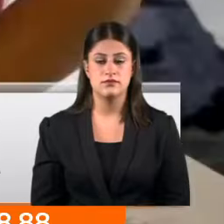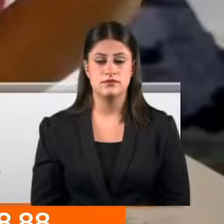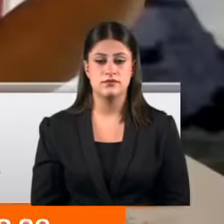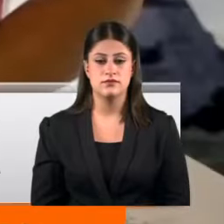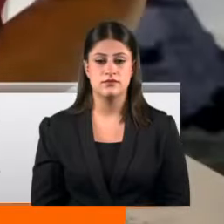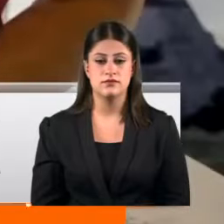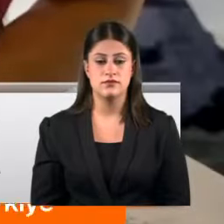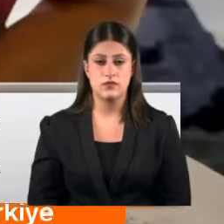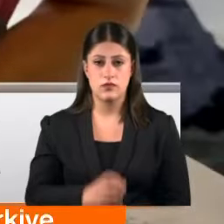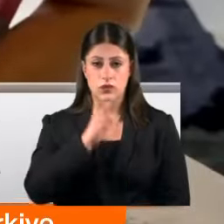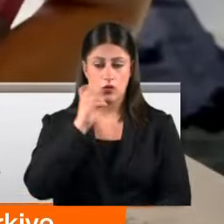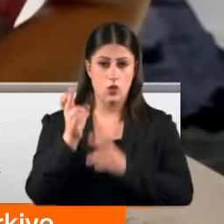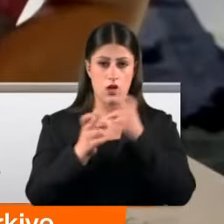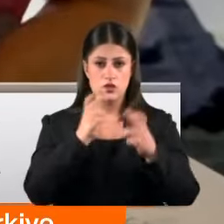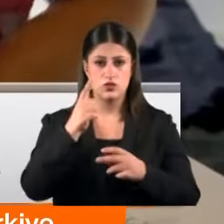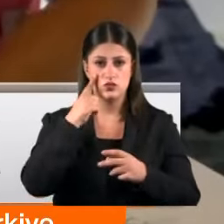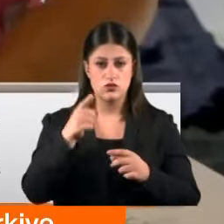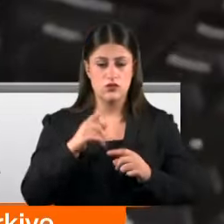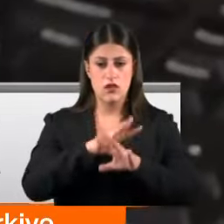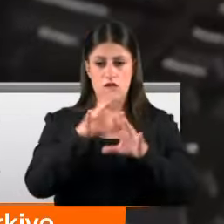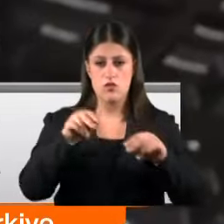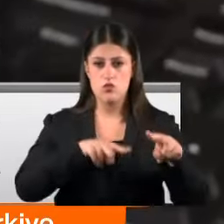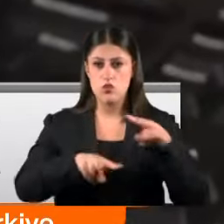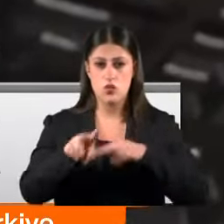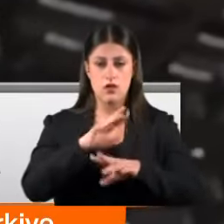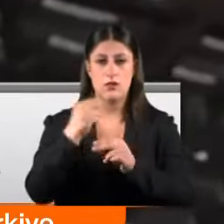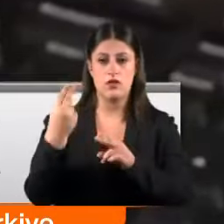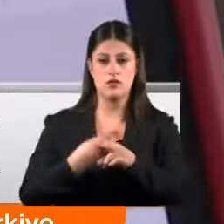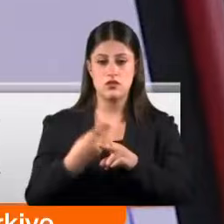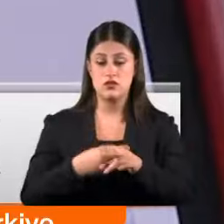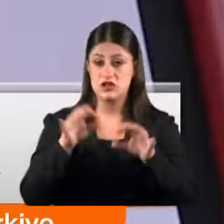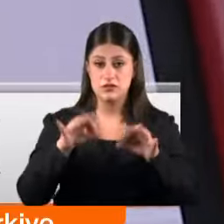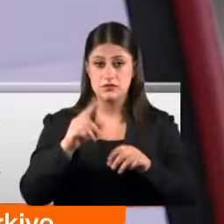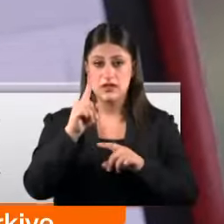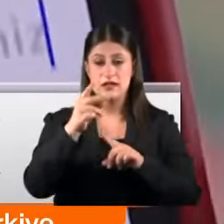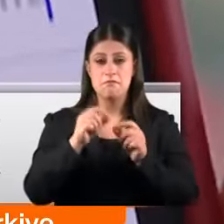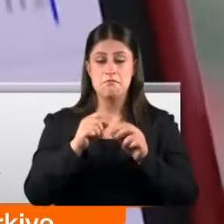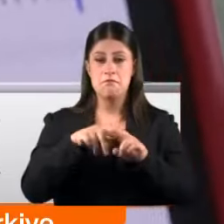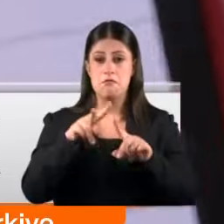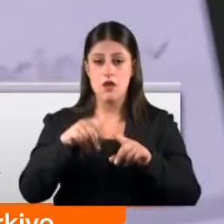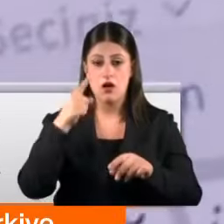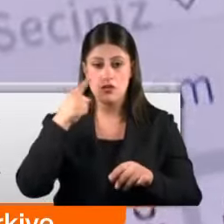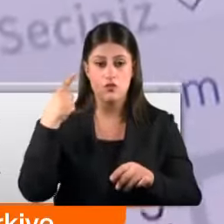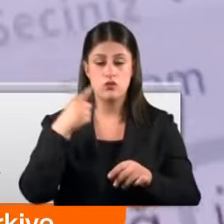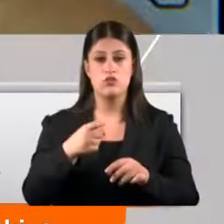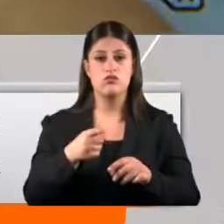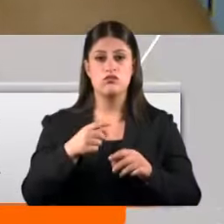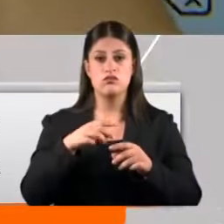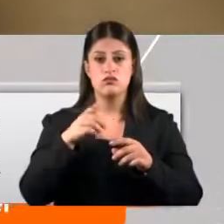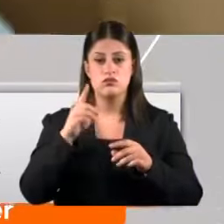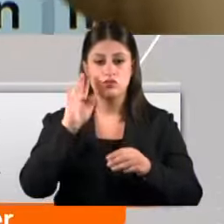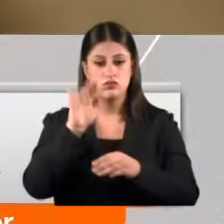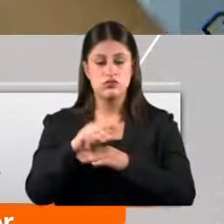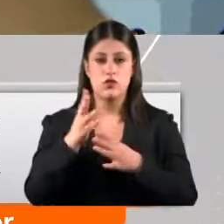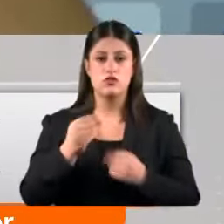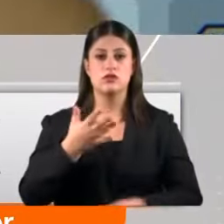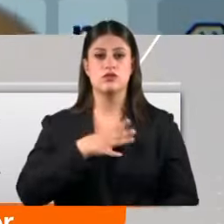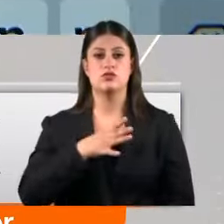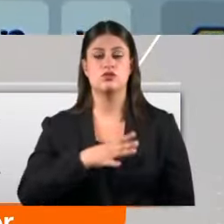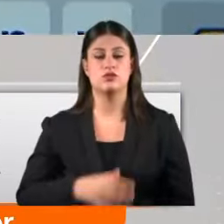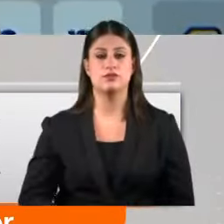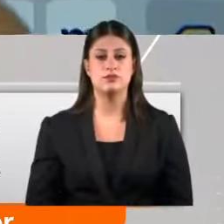dedi. Dolandırıcılar artık her yolu deniyor. Şimdi de IBAN yoluyla kurbanlarını ağlarına düşürüyorlar. Ben şöyle söyleyeyim.